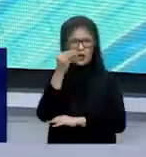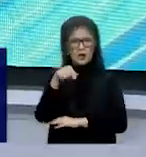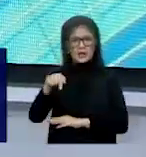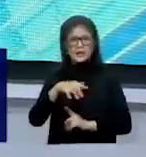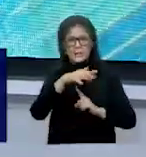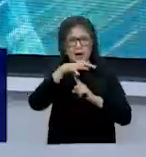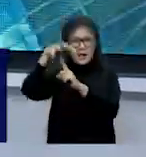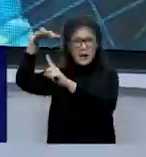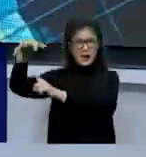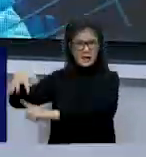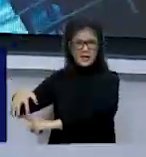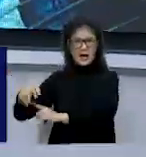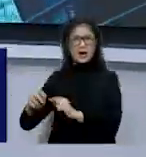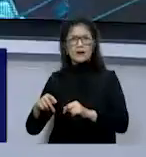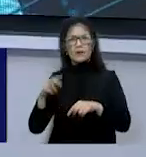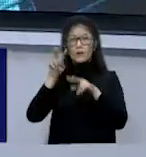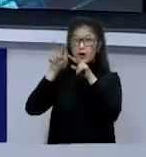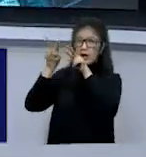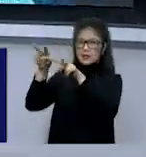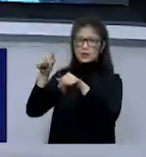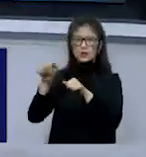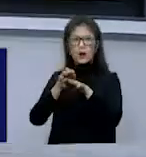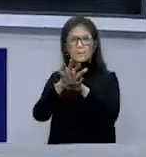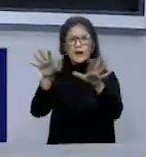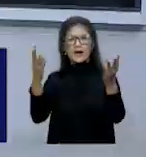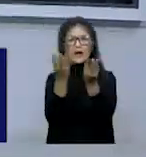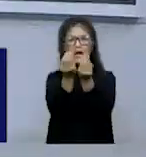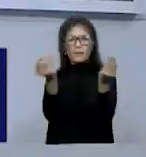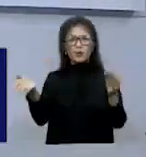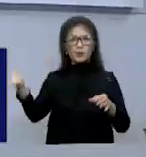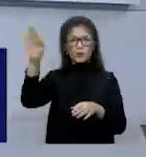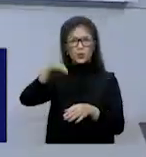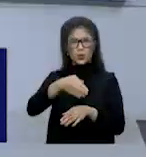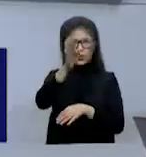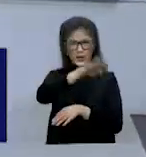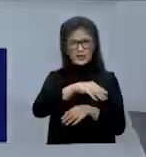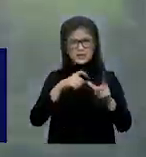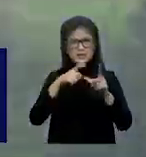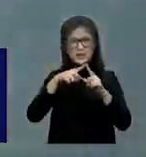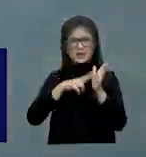sambil memanjakan mata, melihat hamparan kebun teh di Bukit Santiong, Subang, Jawa Barat.